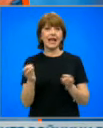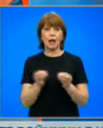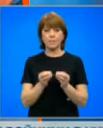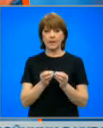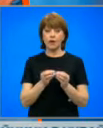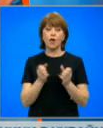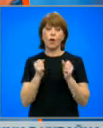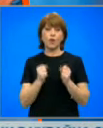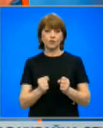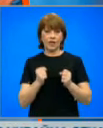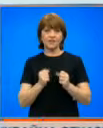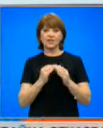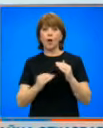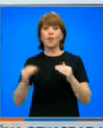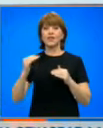водата.